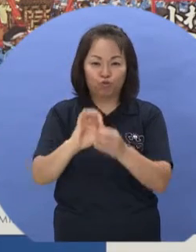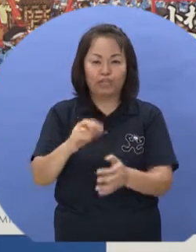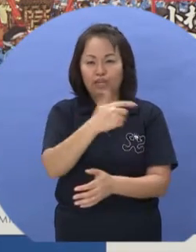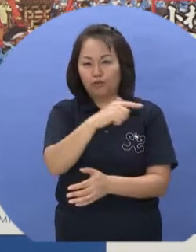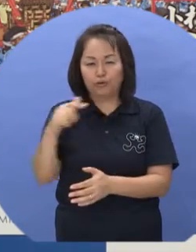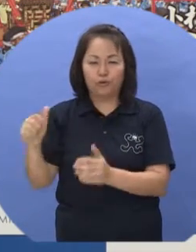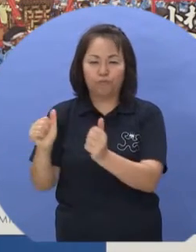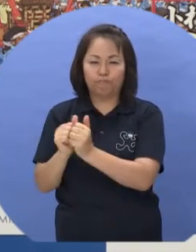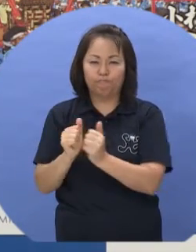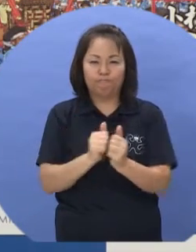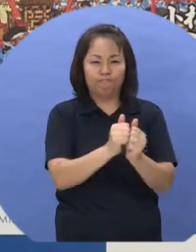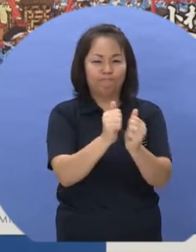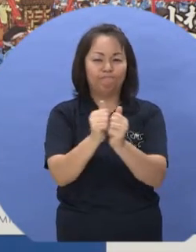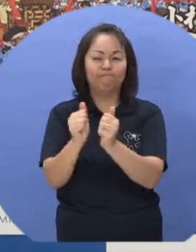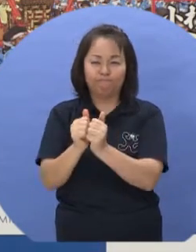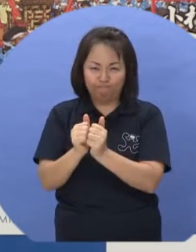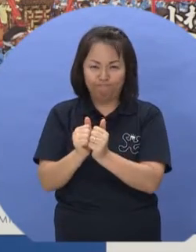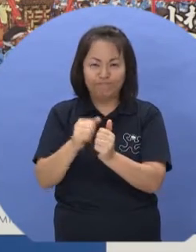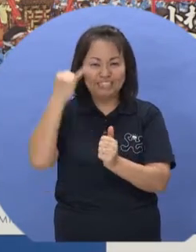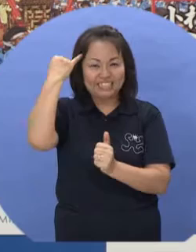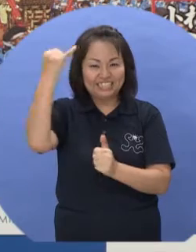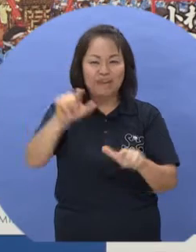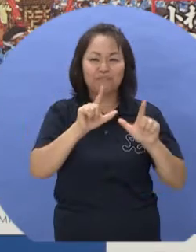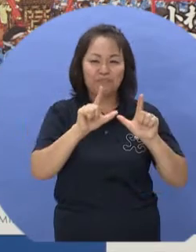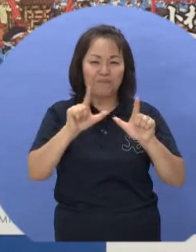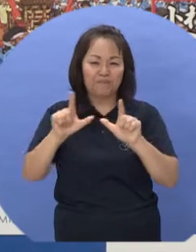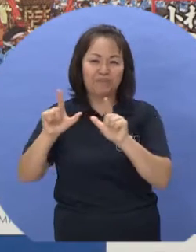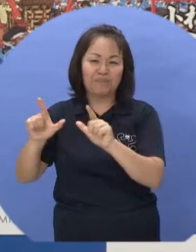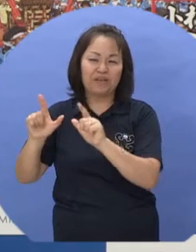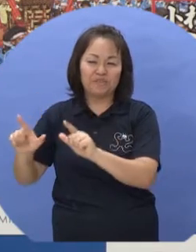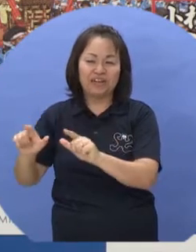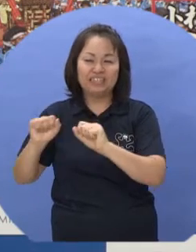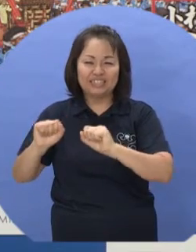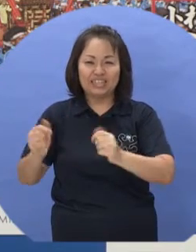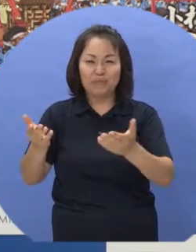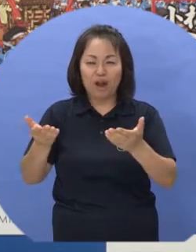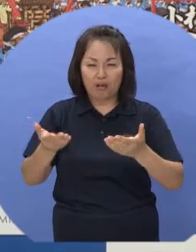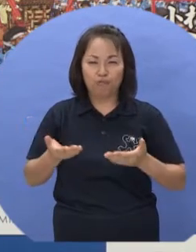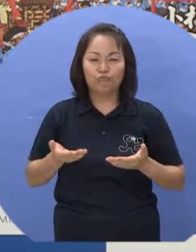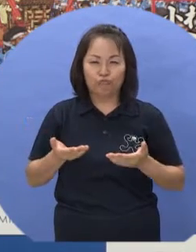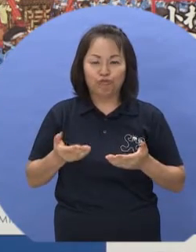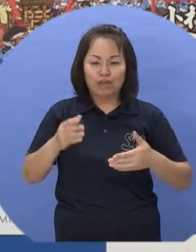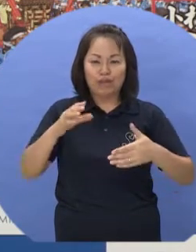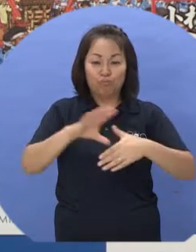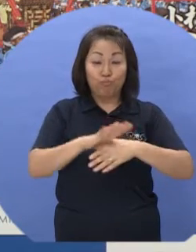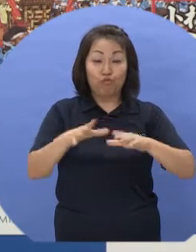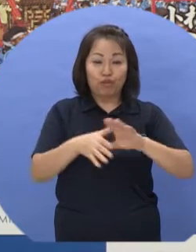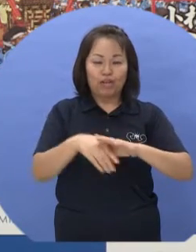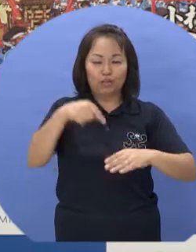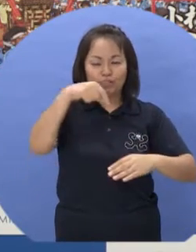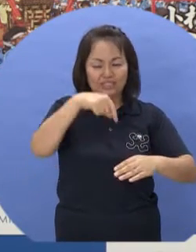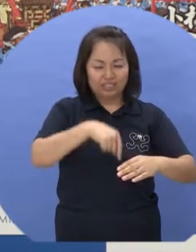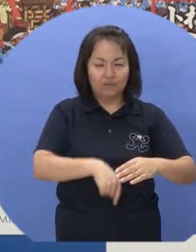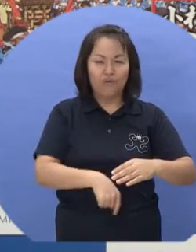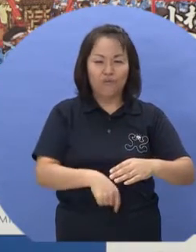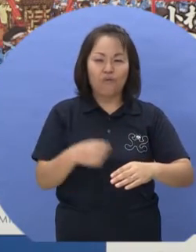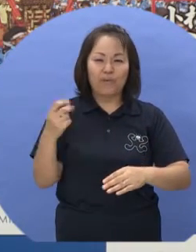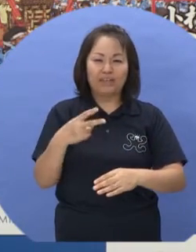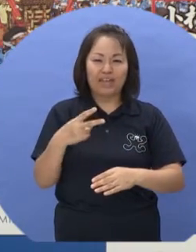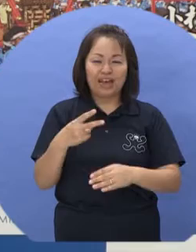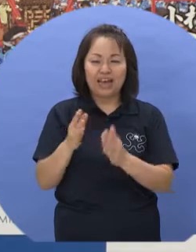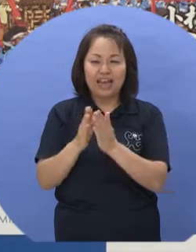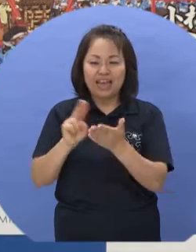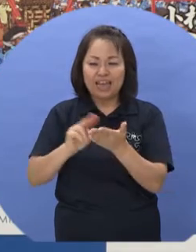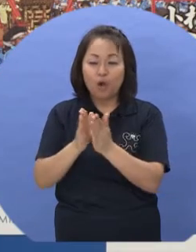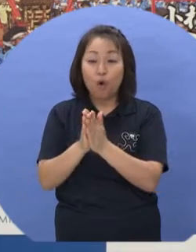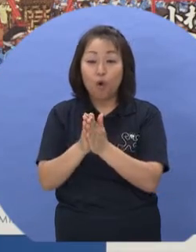も行ってですね、多くの方々に絵本文化の振興であったり、また絵本に改めて触れていただく、